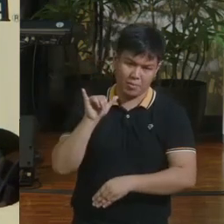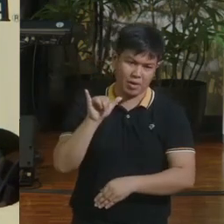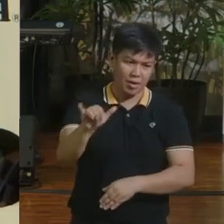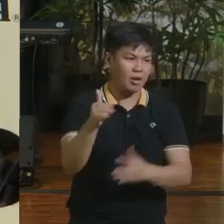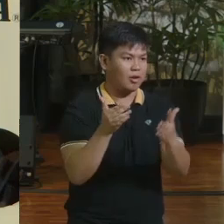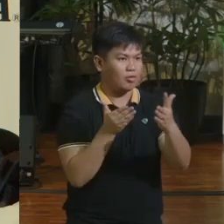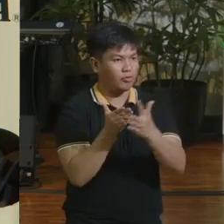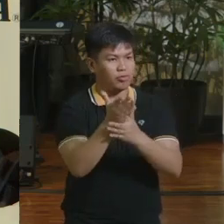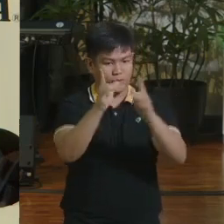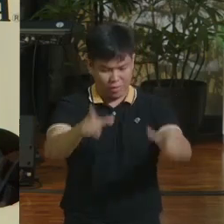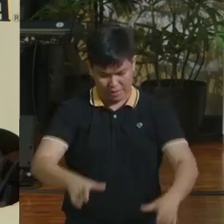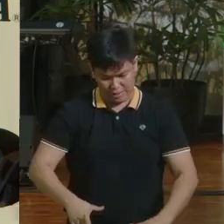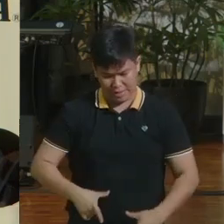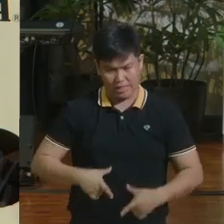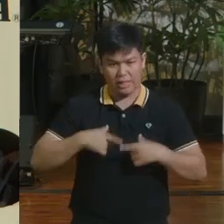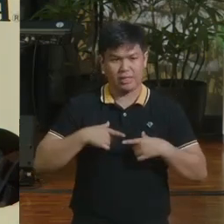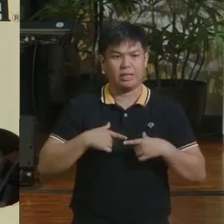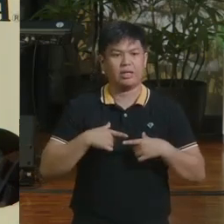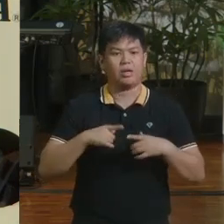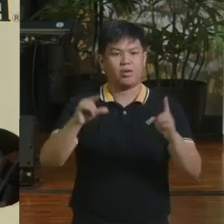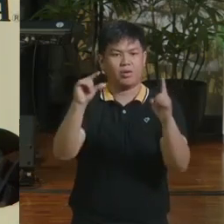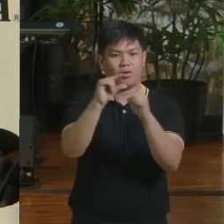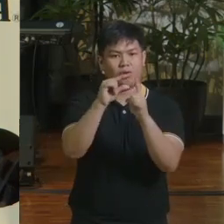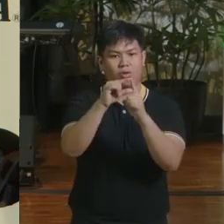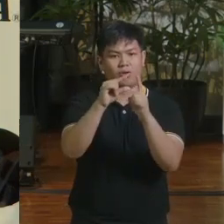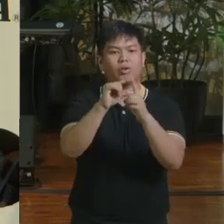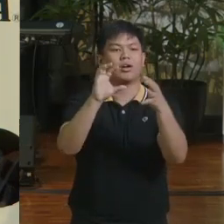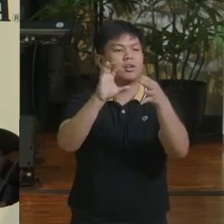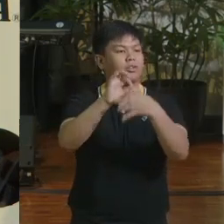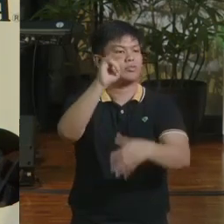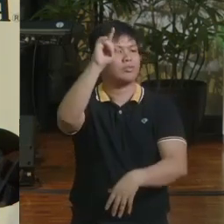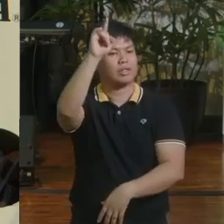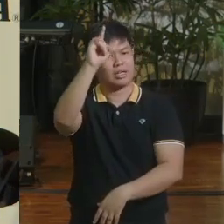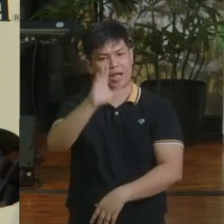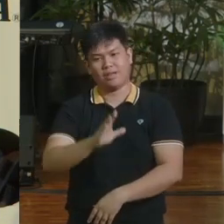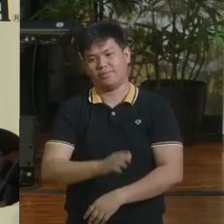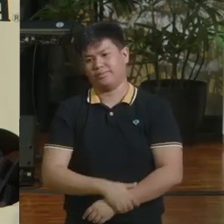the living and abiding Word of God."